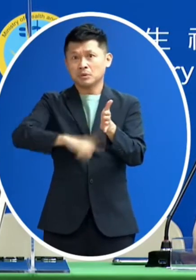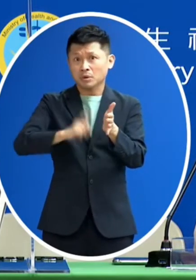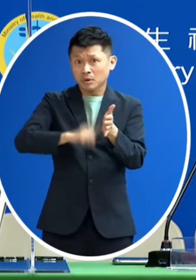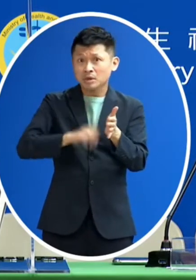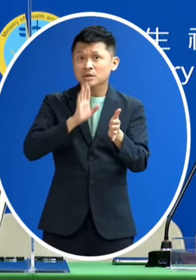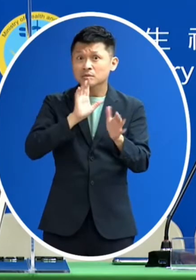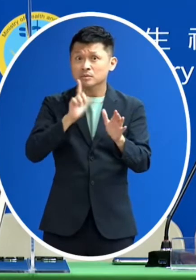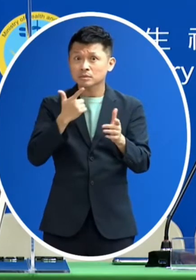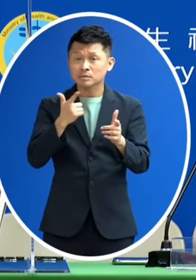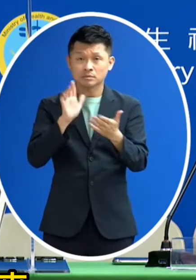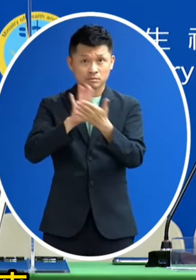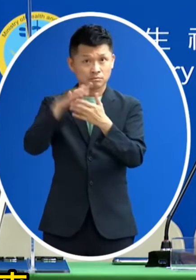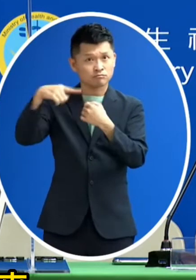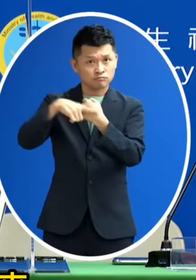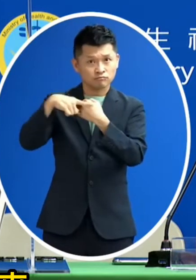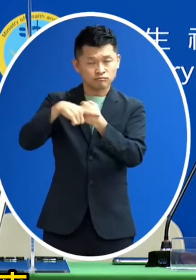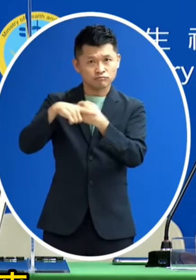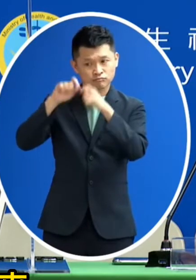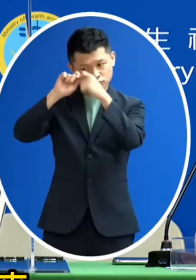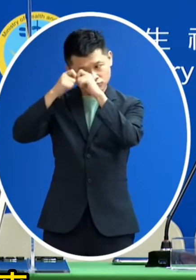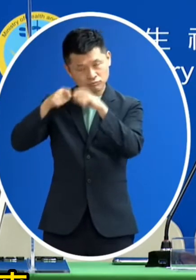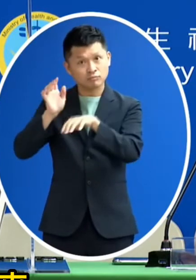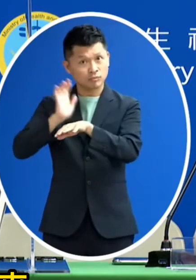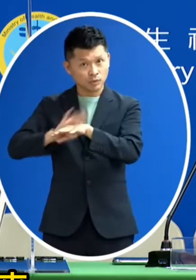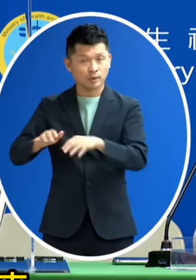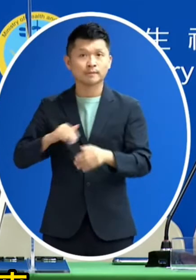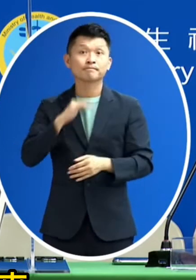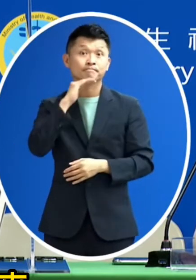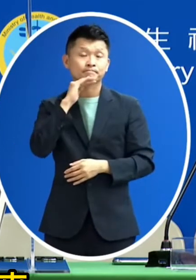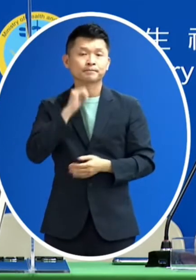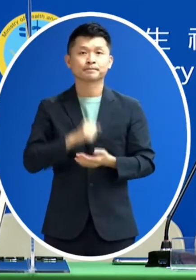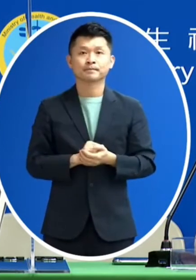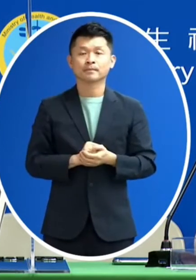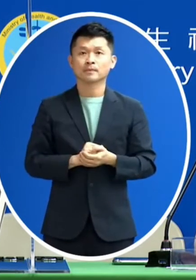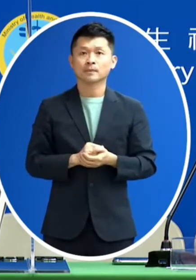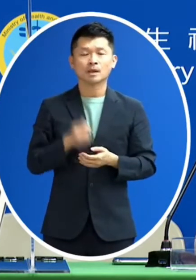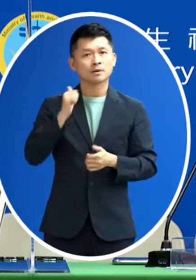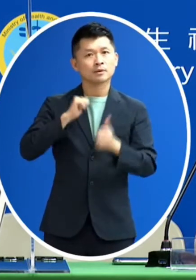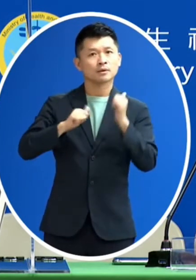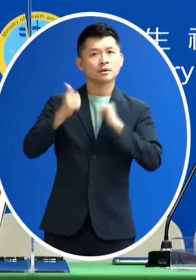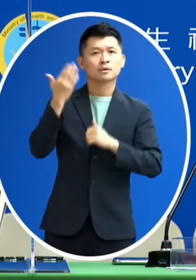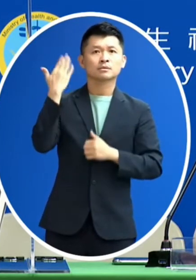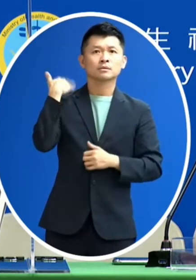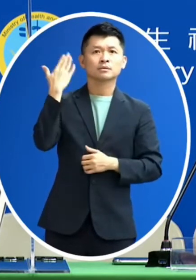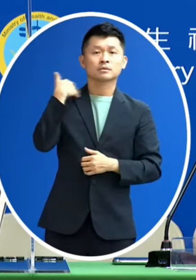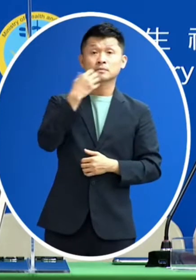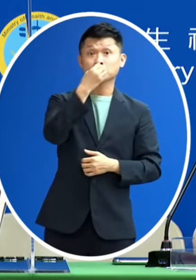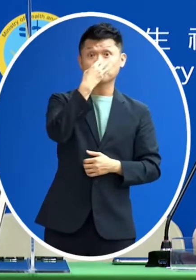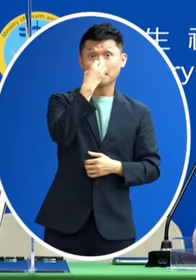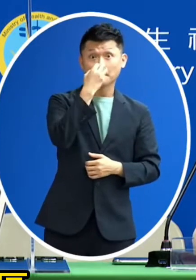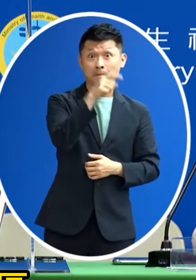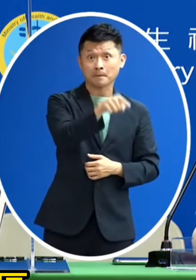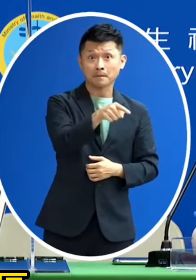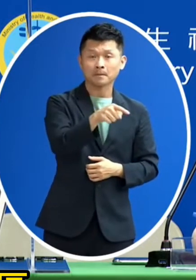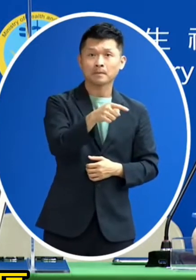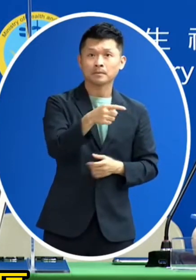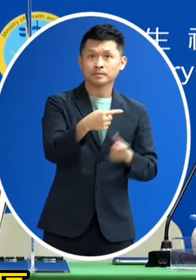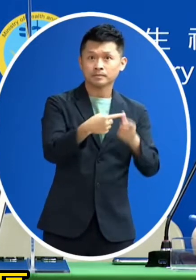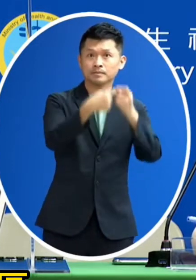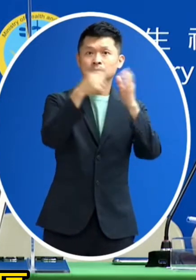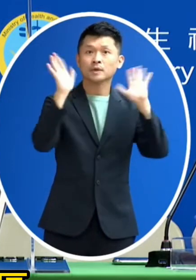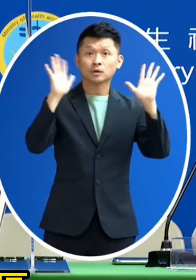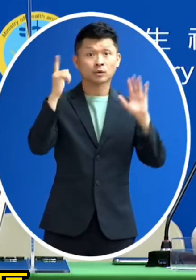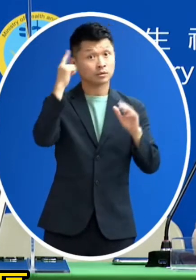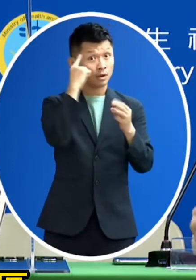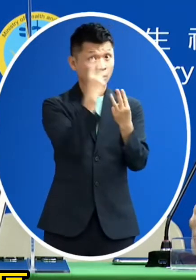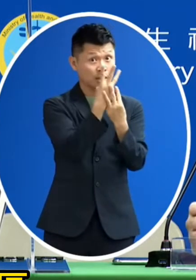确的一个结果不过，另外是说，我们如果回想起来，就是说香港那个时候是最早有出现说有儿童脑炎